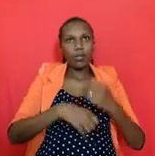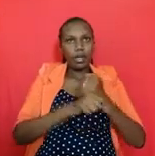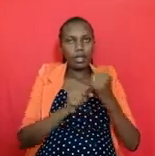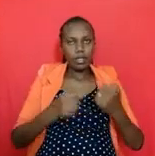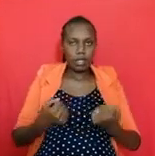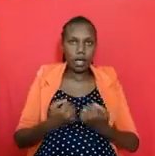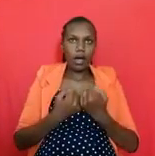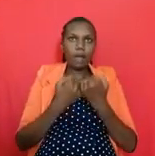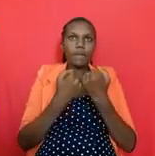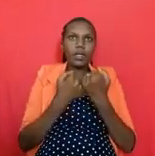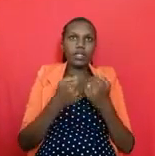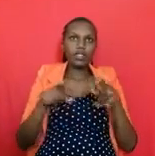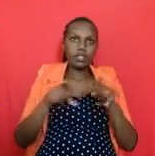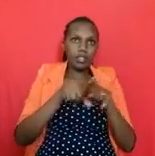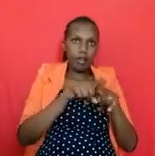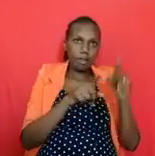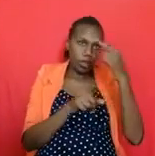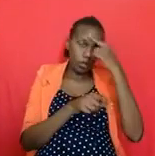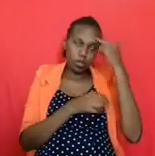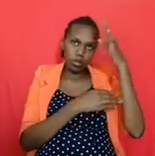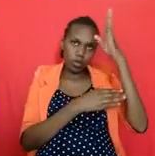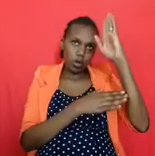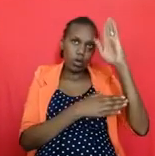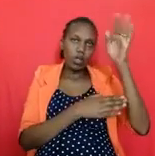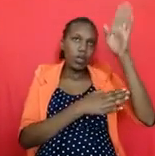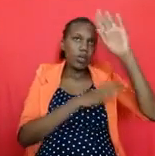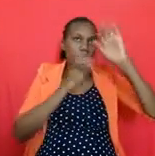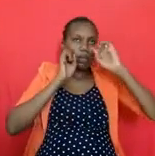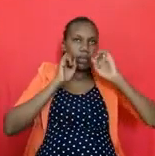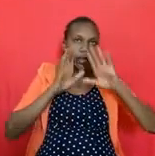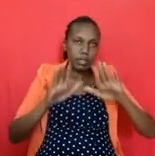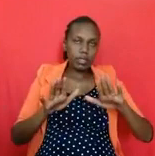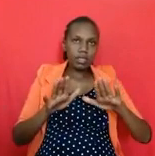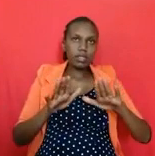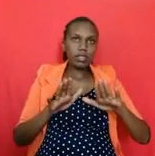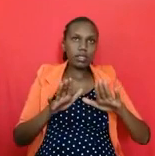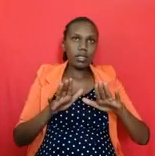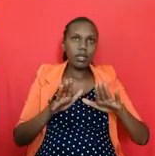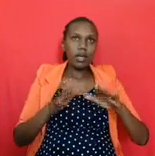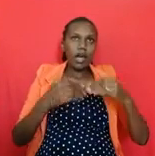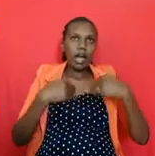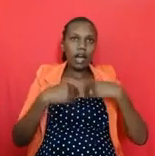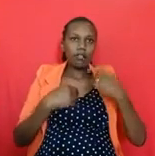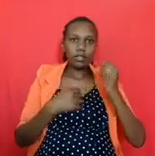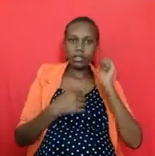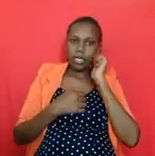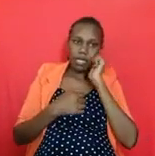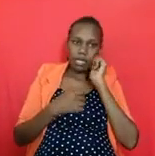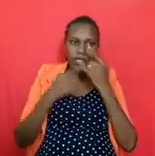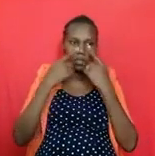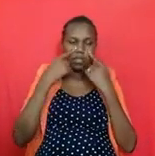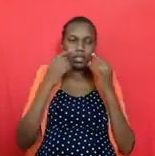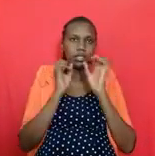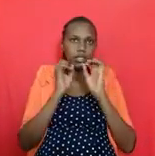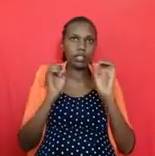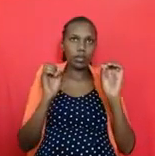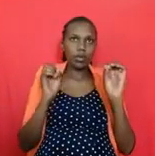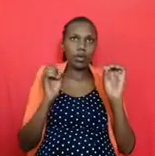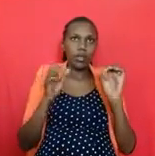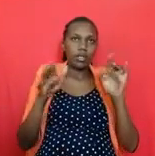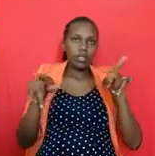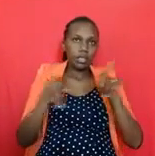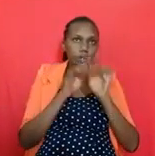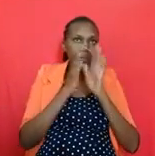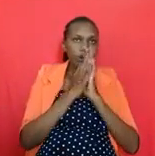mahingĩrie na tondu Ngai witũ kĩrathimo gĩaku gĩtirĩ kĩhaka na maithori kĩrathimo kĩu nĩkĩo